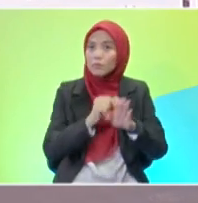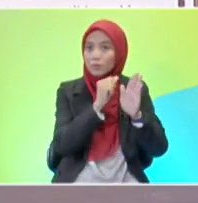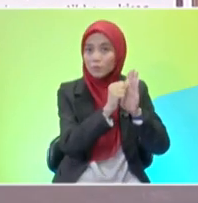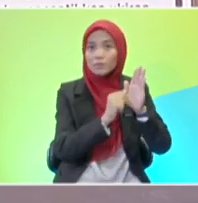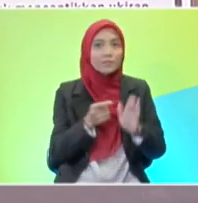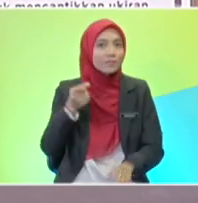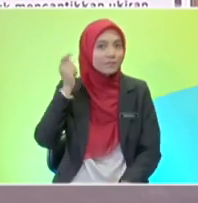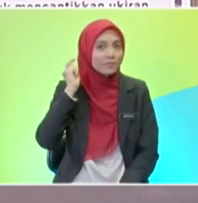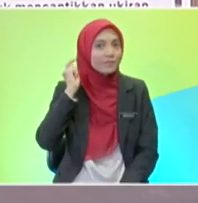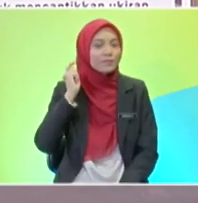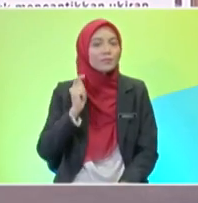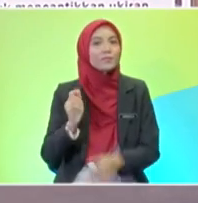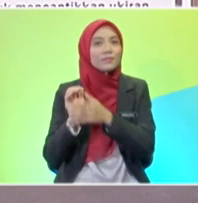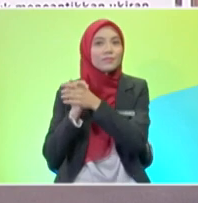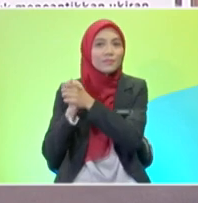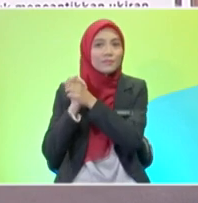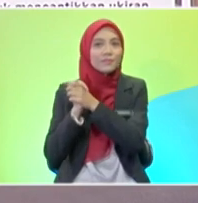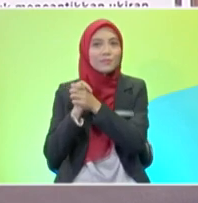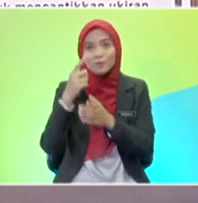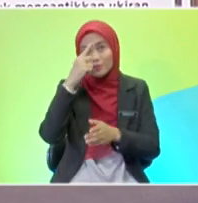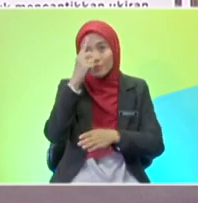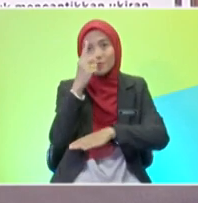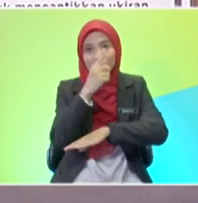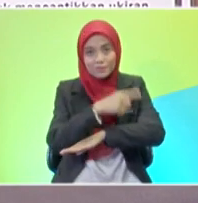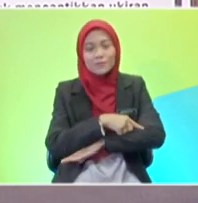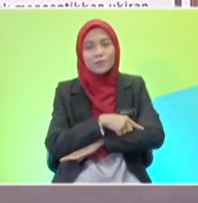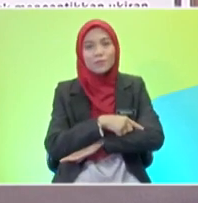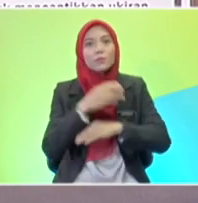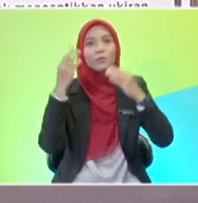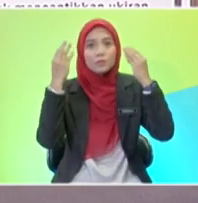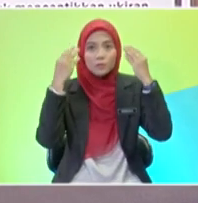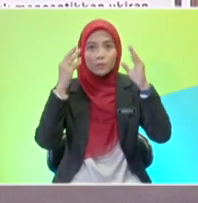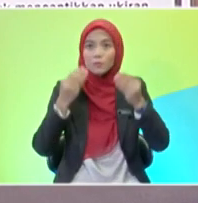sangat padaria pada hari ini jadi bintang